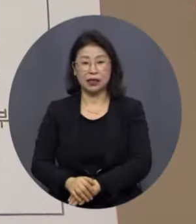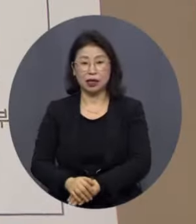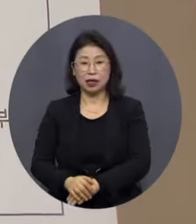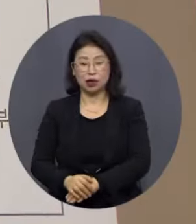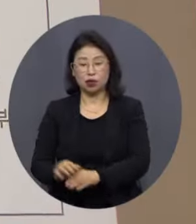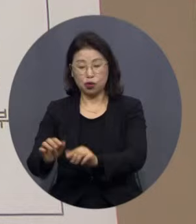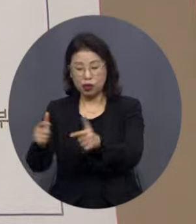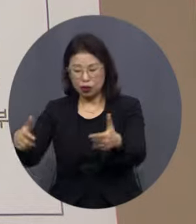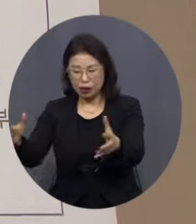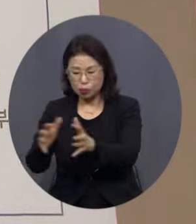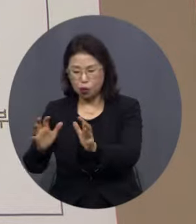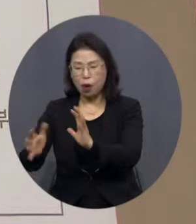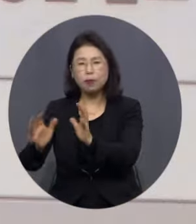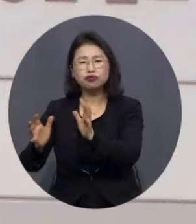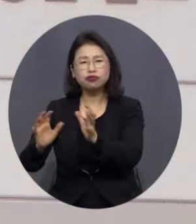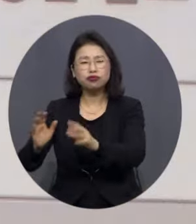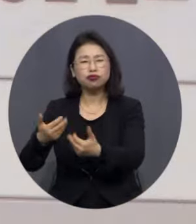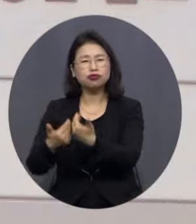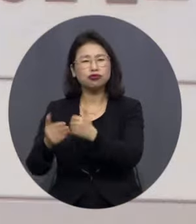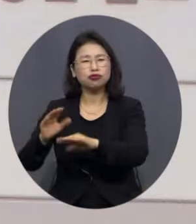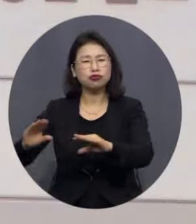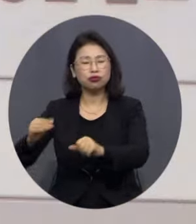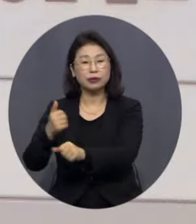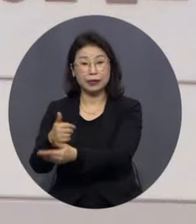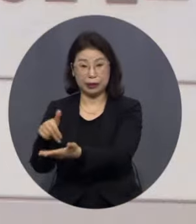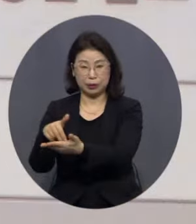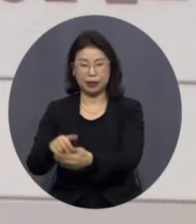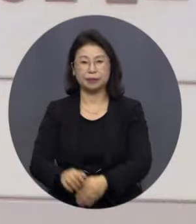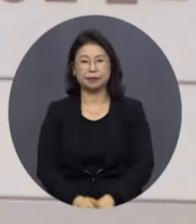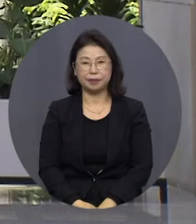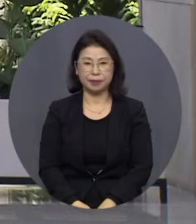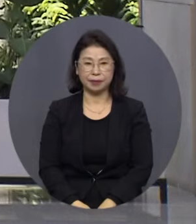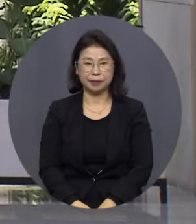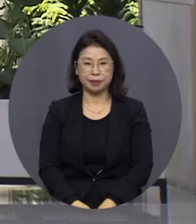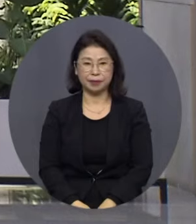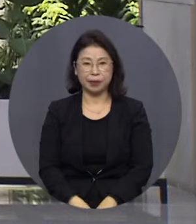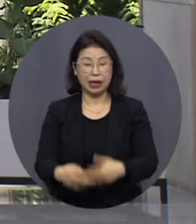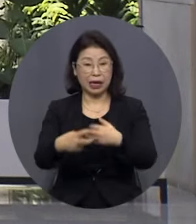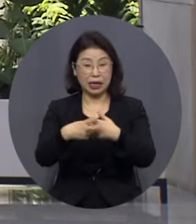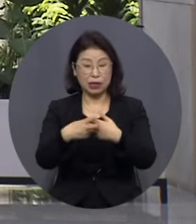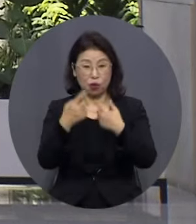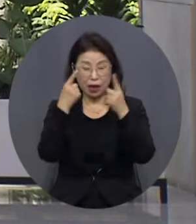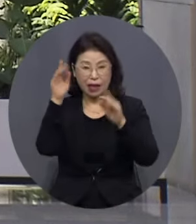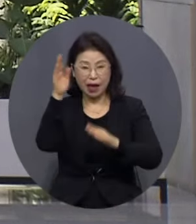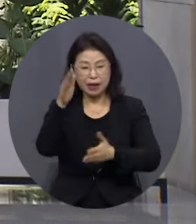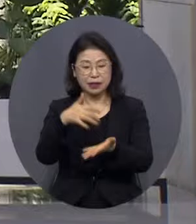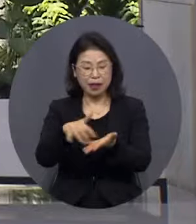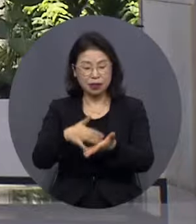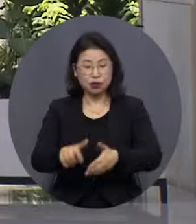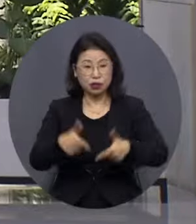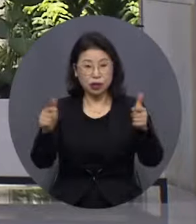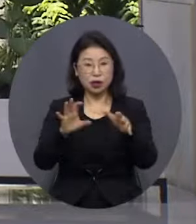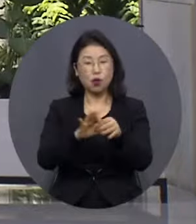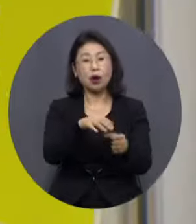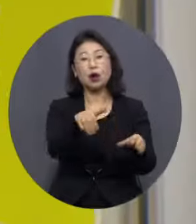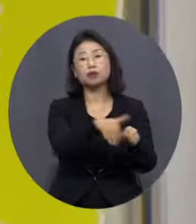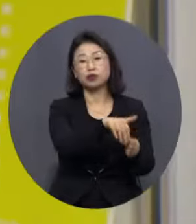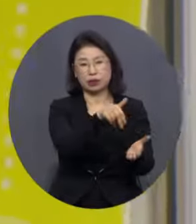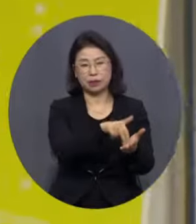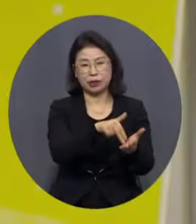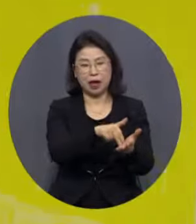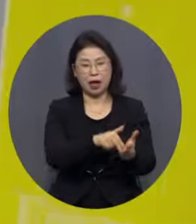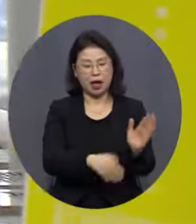협의체 수기로 갈등을 해소하자는 입장입니다 의대정원 확대는 문대림 후보는